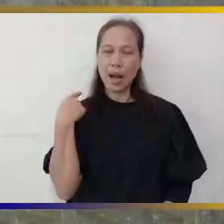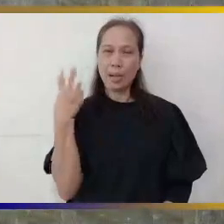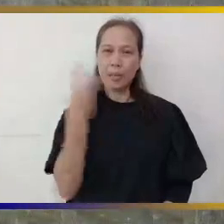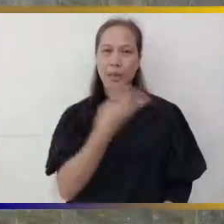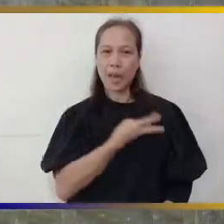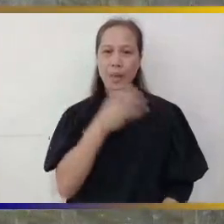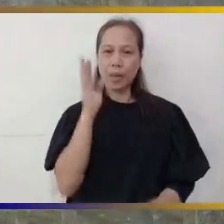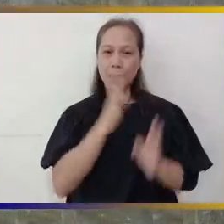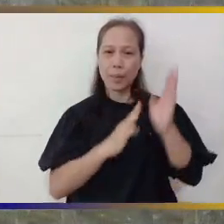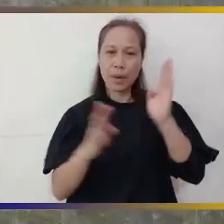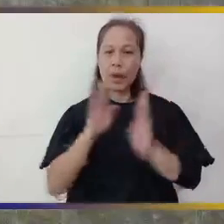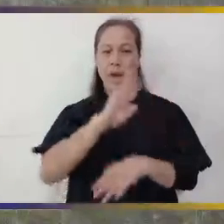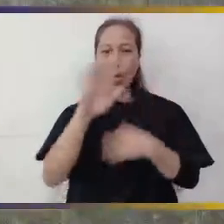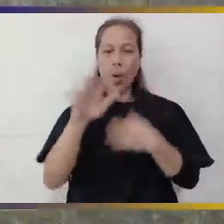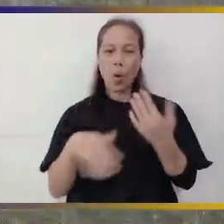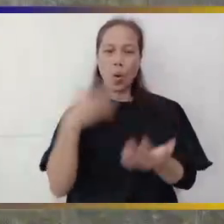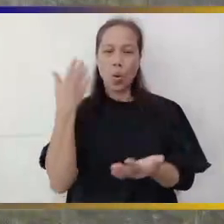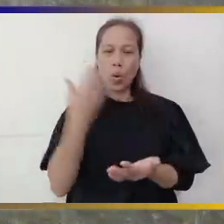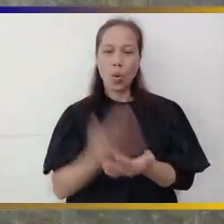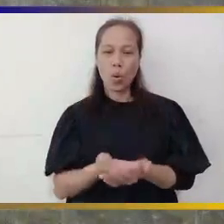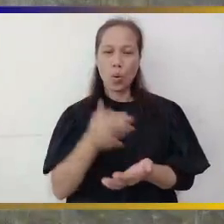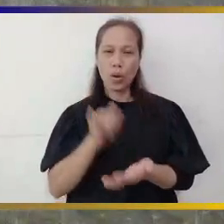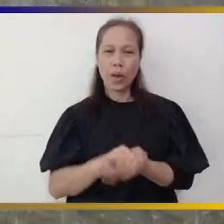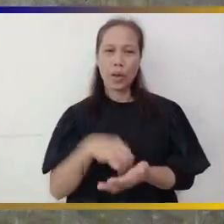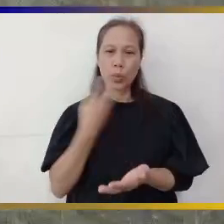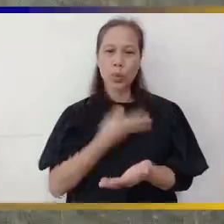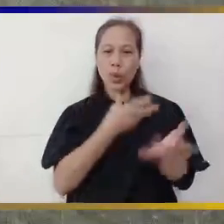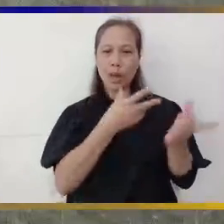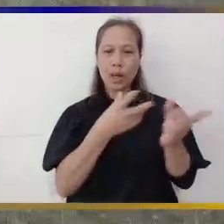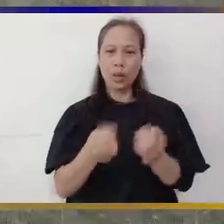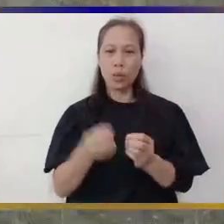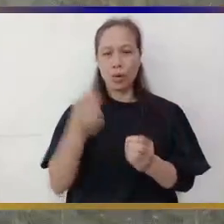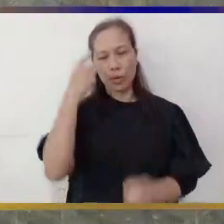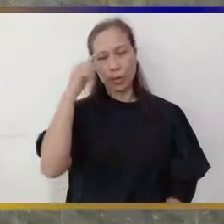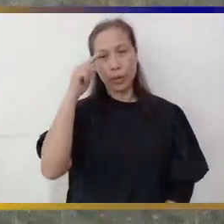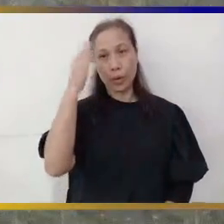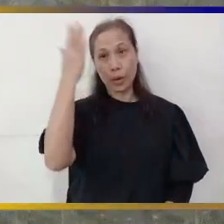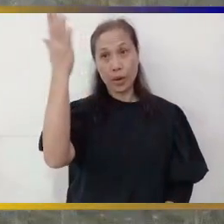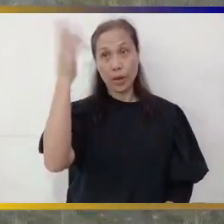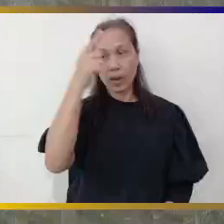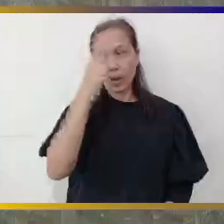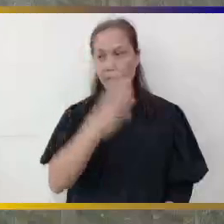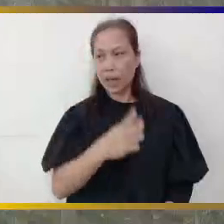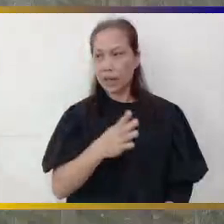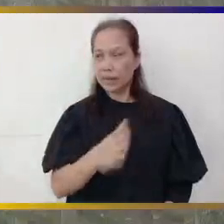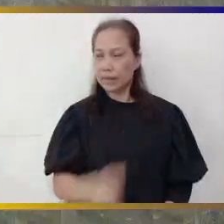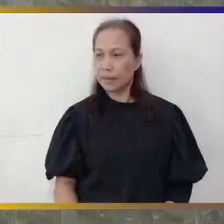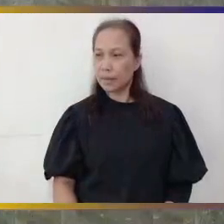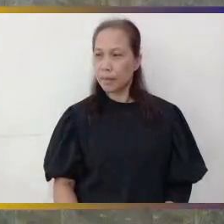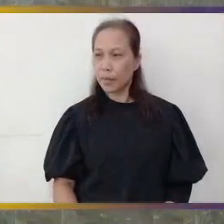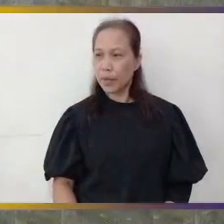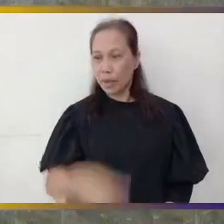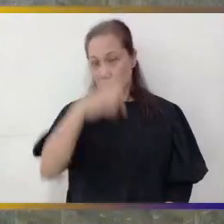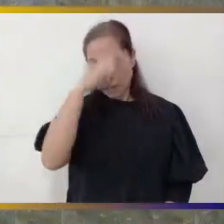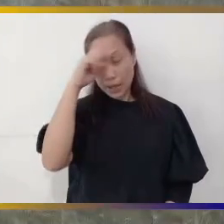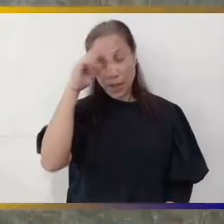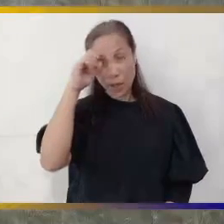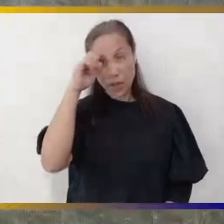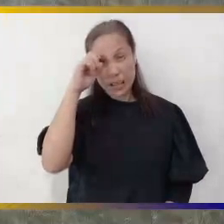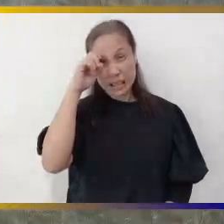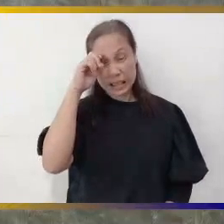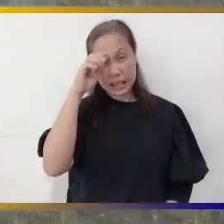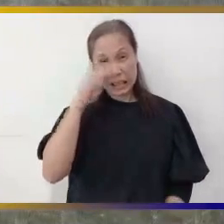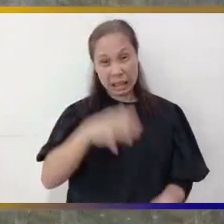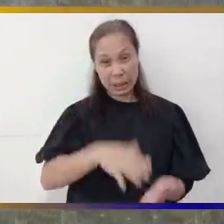problema sa lahat ng gagawin mo na para sa Diyos Bakit sapagkat na humina na